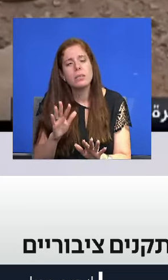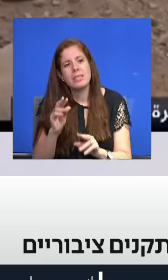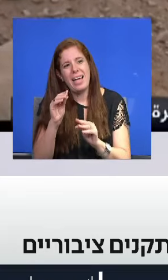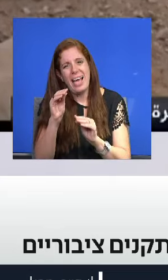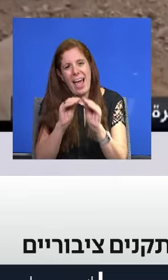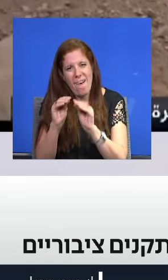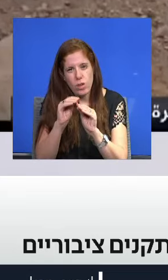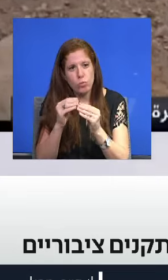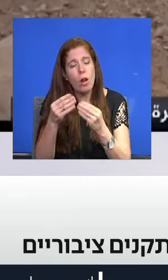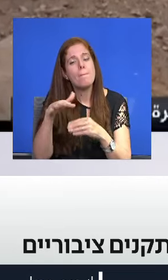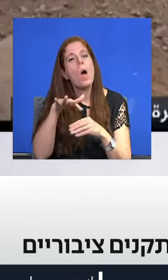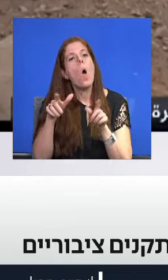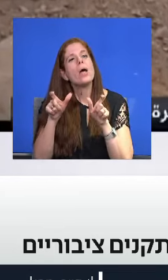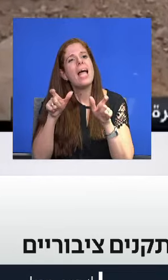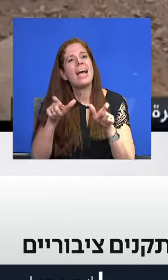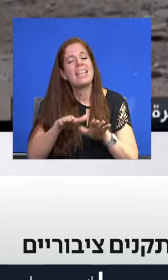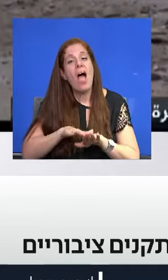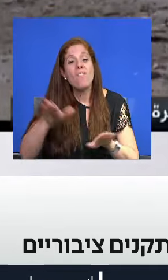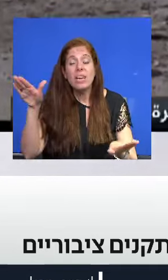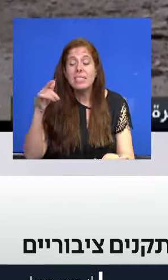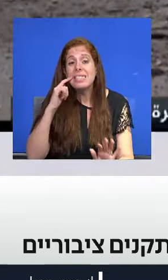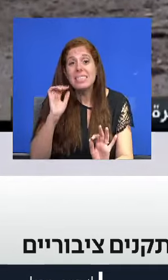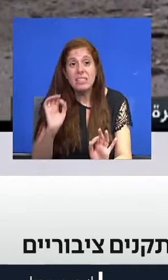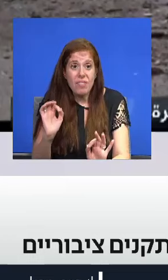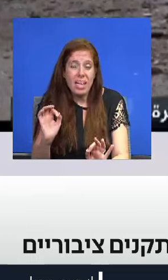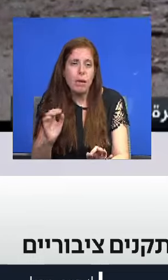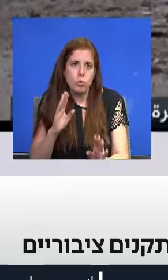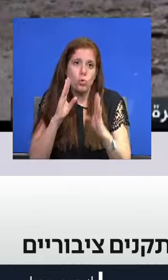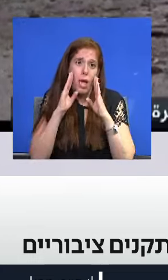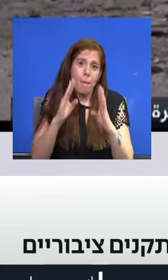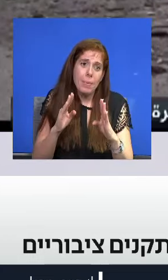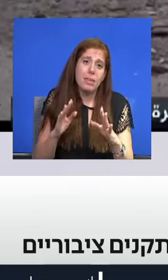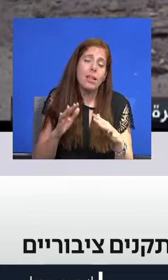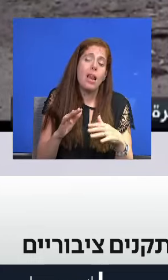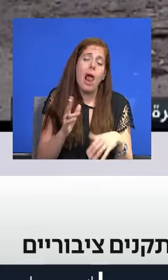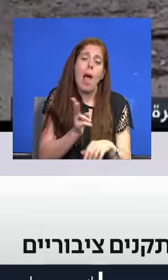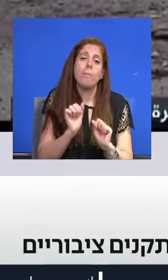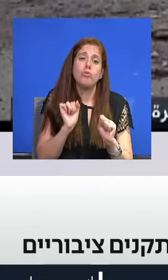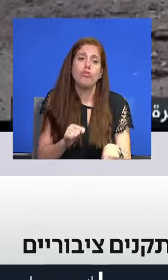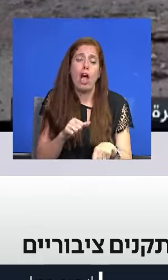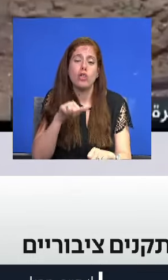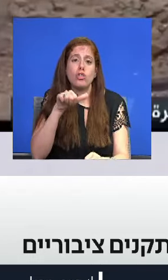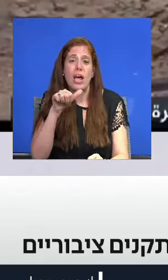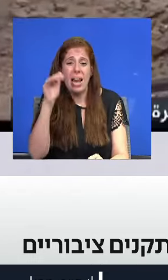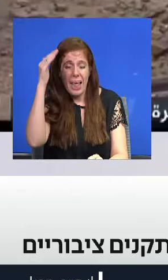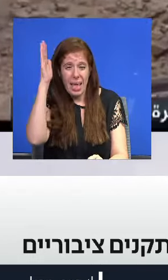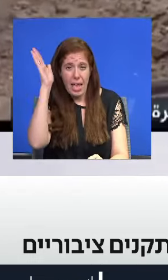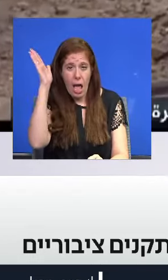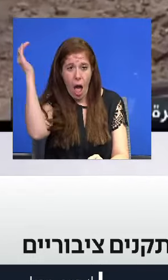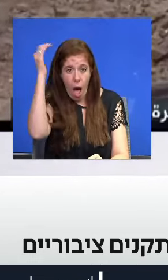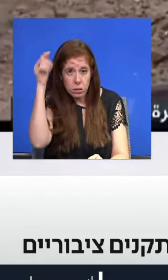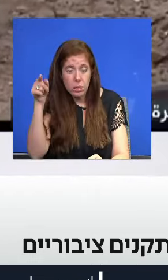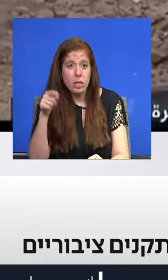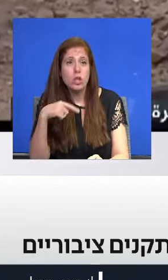מערכות הגנה אווירית. ספק רב אם מישהו יקנה את הנרטיב הזה של משטר אסד, שכאמור מדובר בתשתיות אזרחיות תמימות